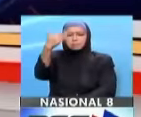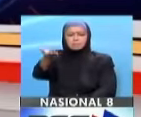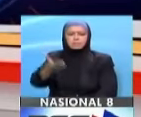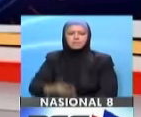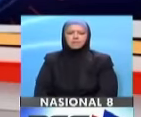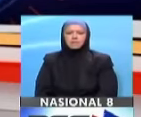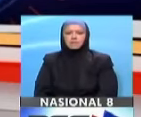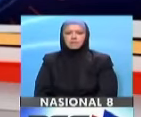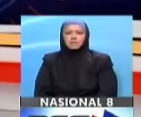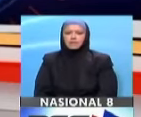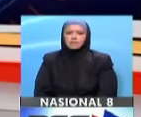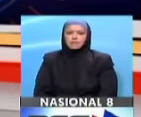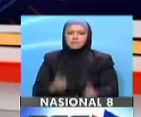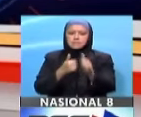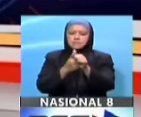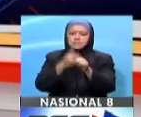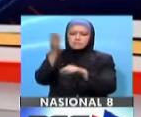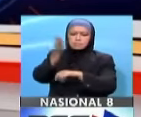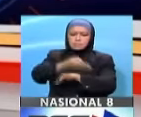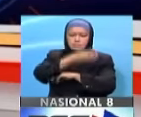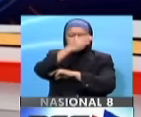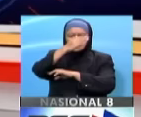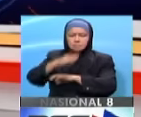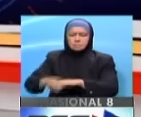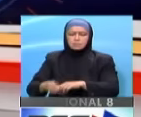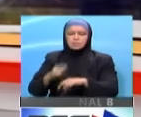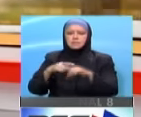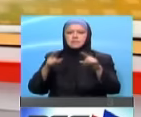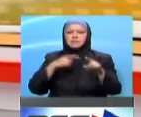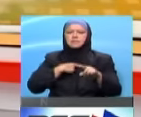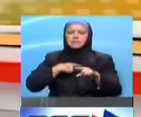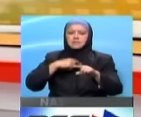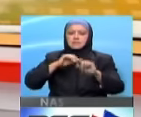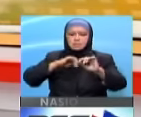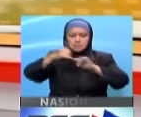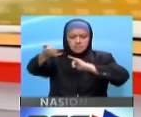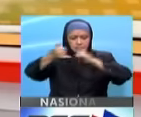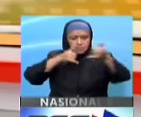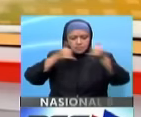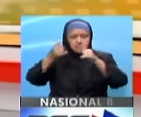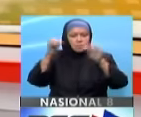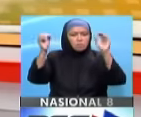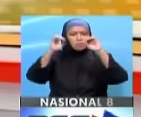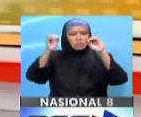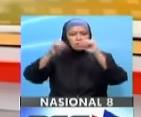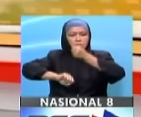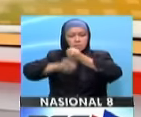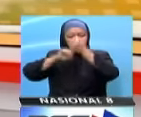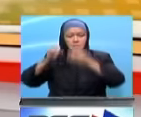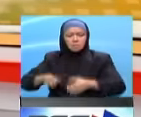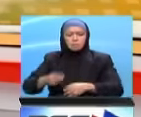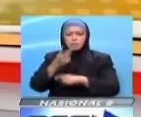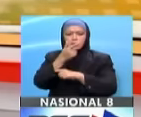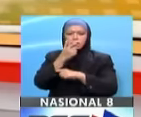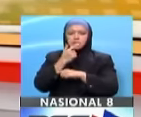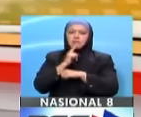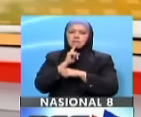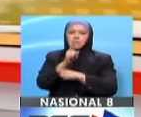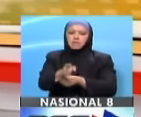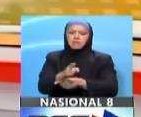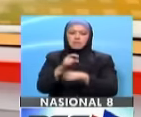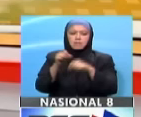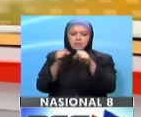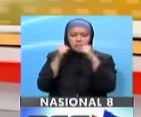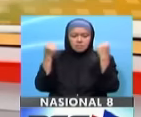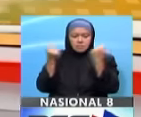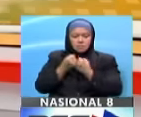Ini pula susulan pembatalan cabaran basikal bukit antarabangsa Langkawi. Ketiadaan penaja menjadi faktor penarikan diri Human Voyage, syarikat